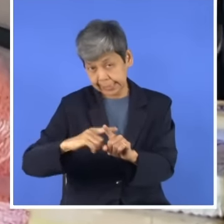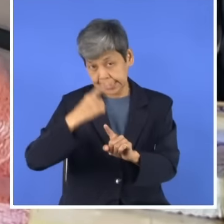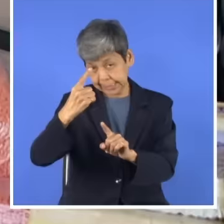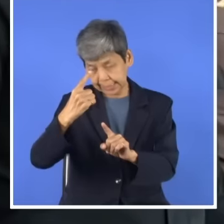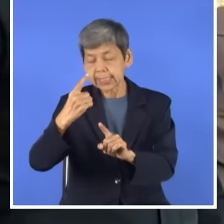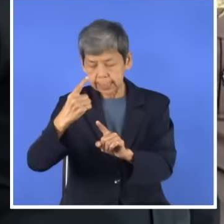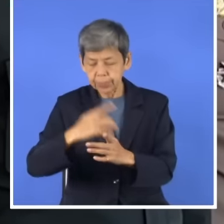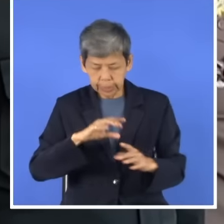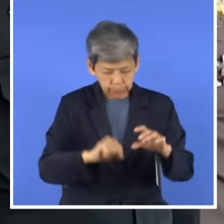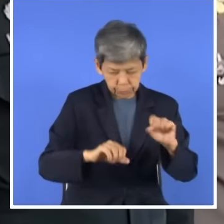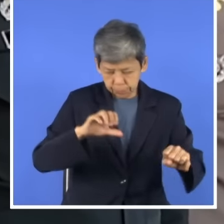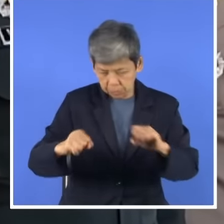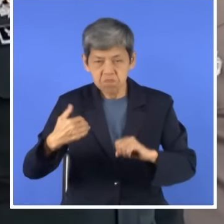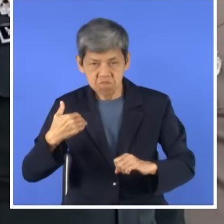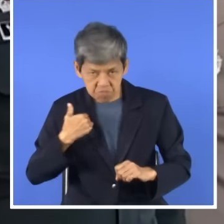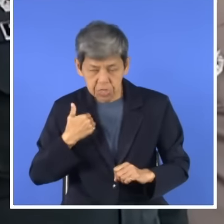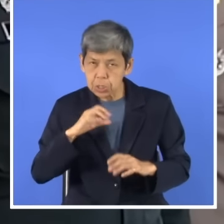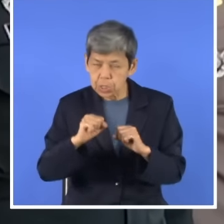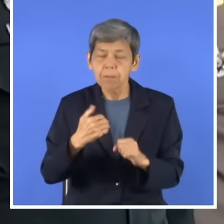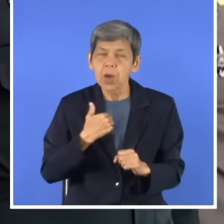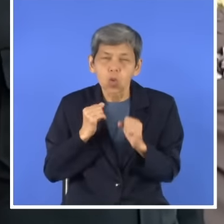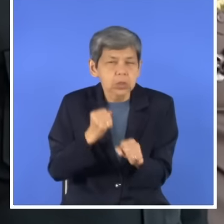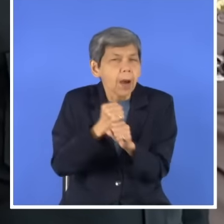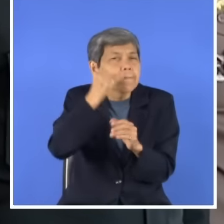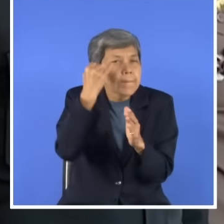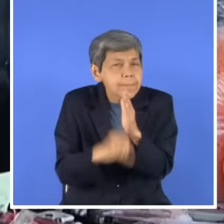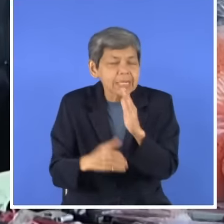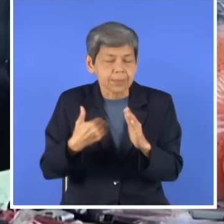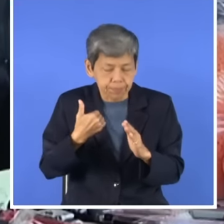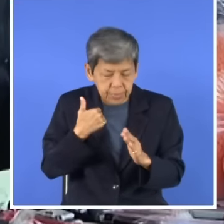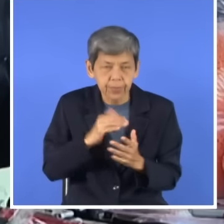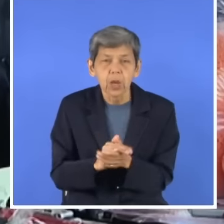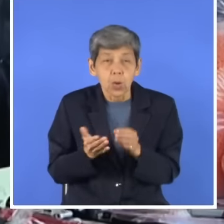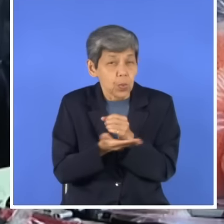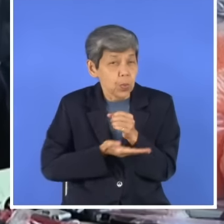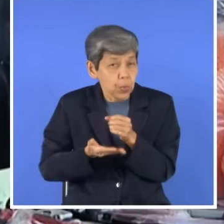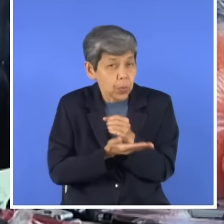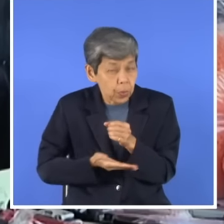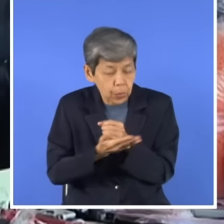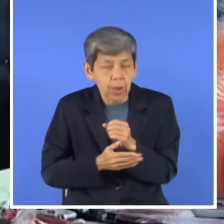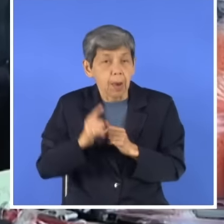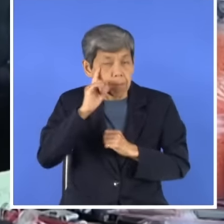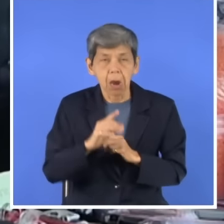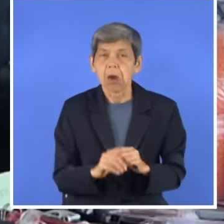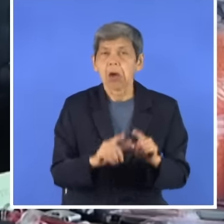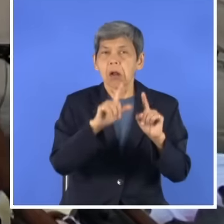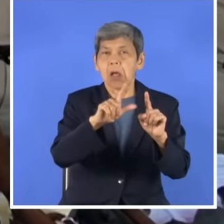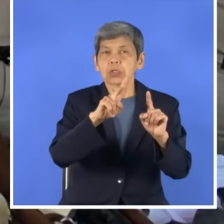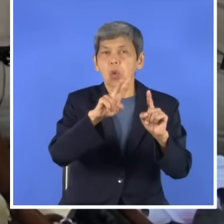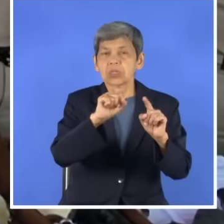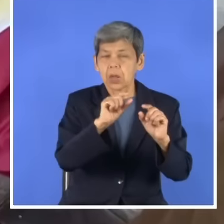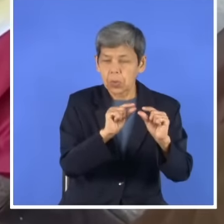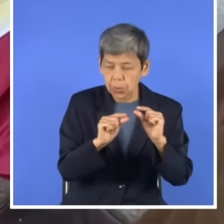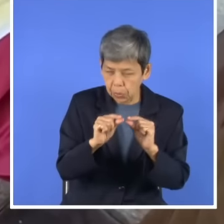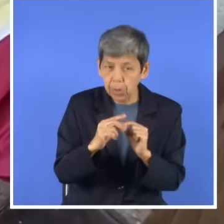าเนี่ยนะครับมีการไปจับกลุ่มผู้กระทำความผิดเรื่องของยาเสพติดแบ่งเป็นยาบ้าเนี่ย1,200,000กว่าเม็ดย